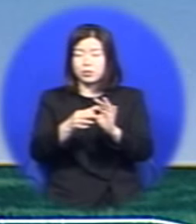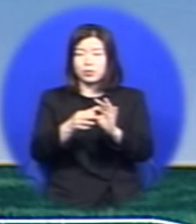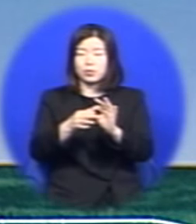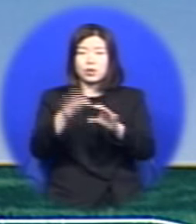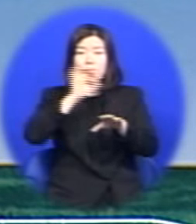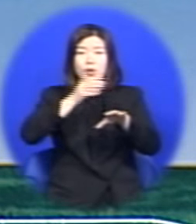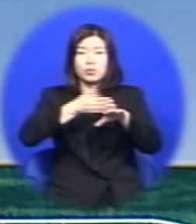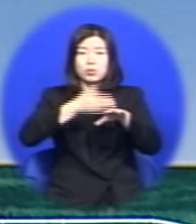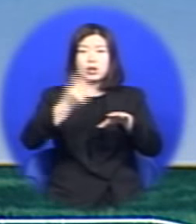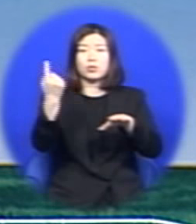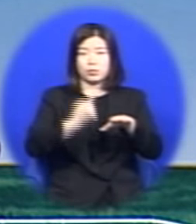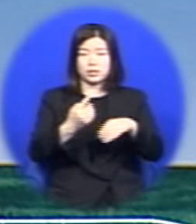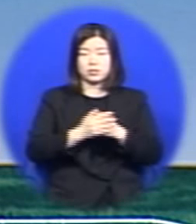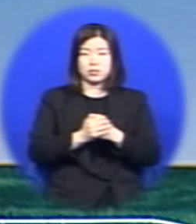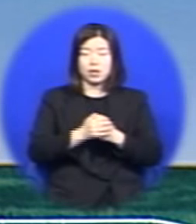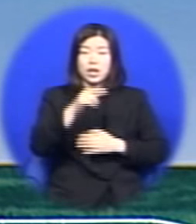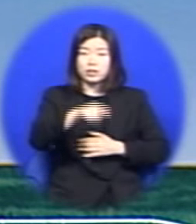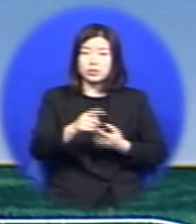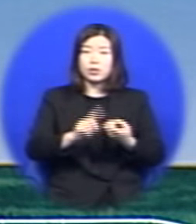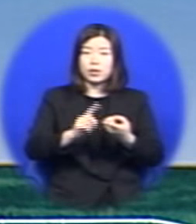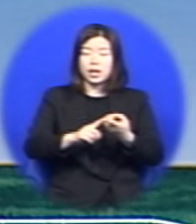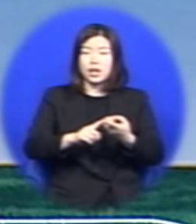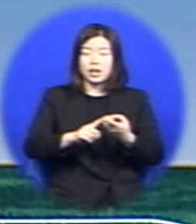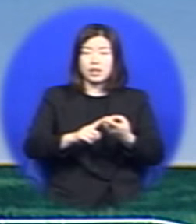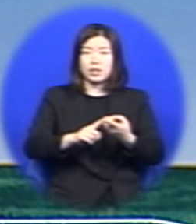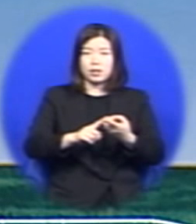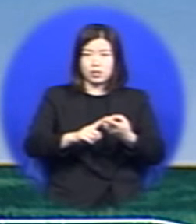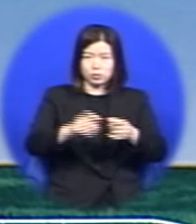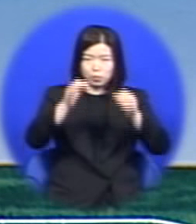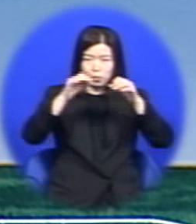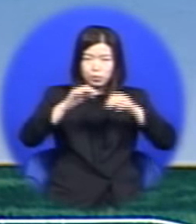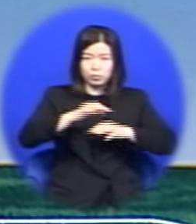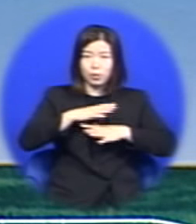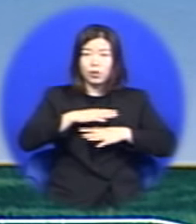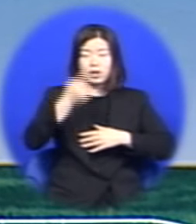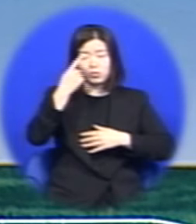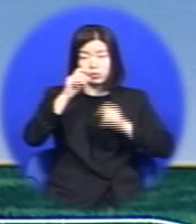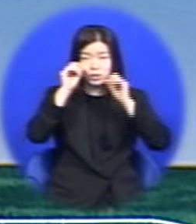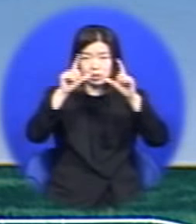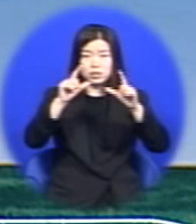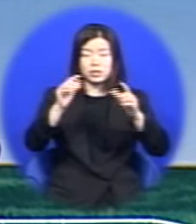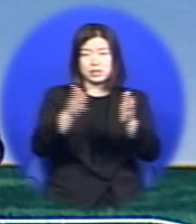많은 성도들이 그 점에 대해서 참으로 놀라운 눈이 뜨이기 시작했습니다.